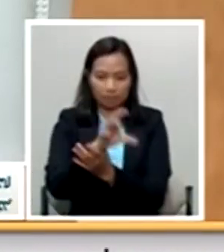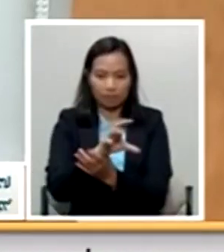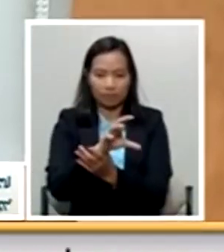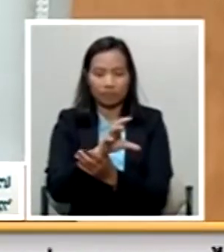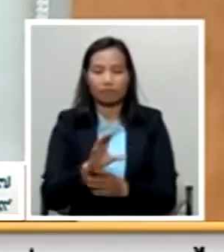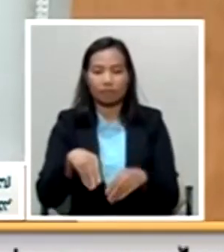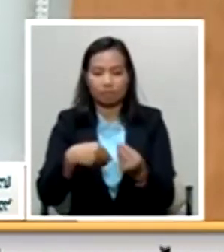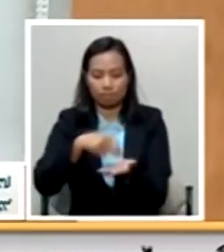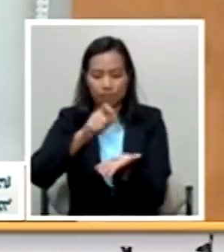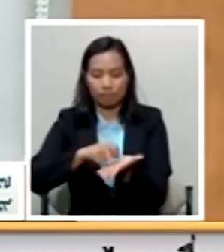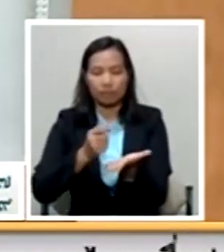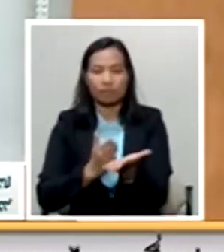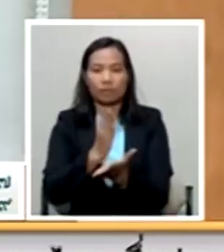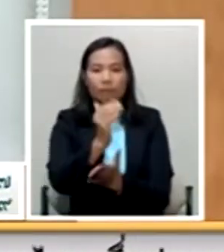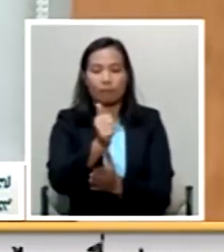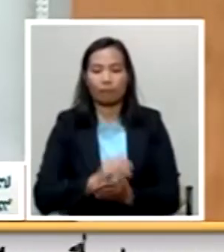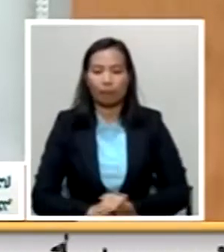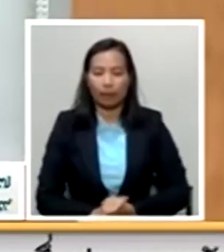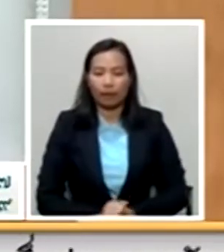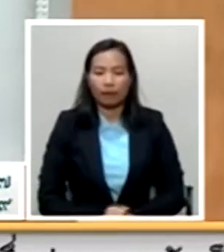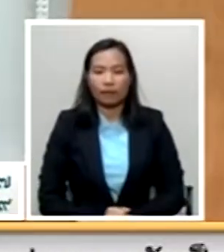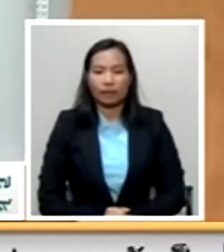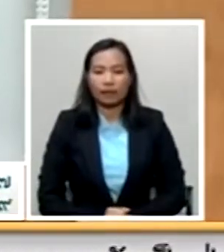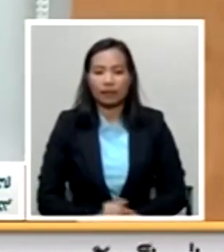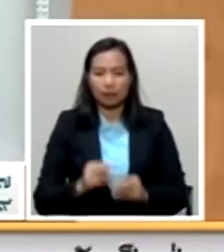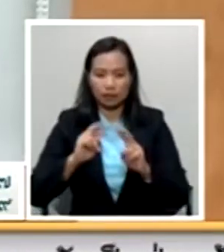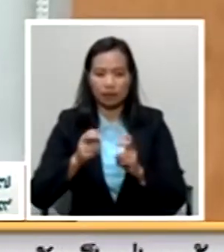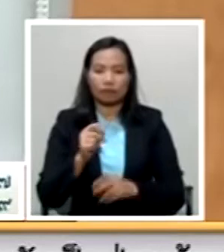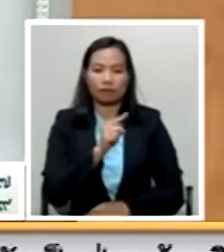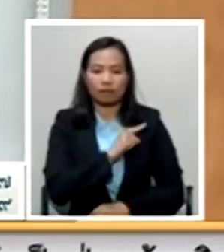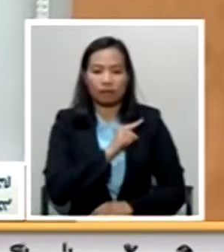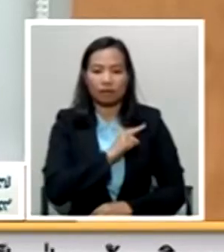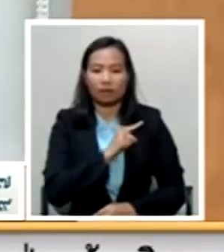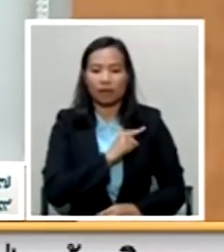คือเนื่องจากได้รับแจ้งจากเจ้าหน้าที่ว่า